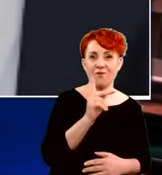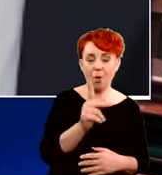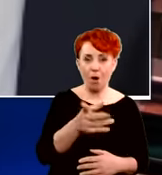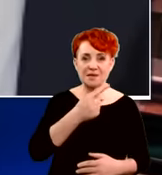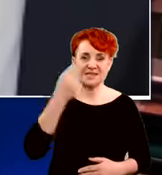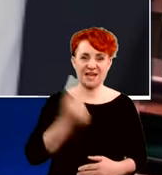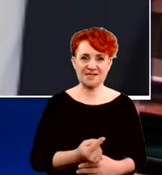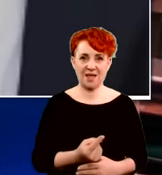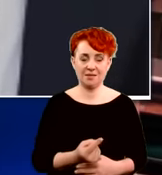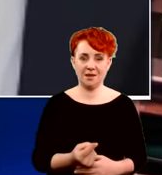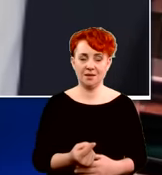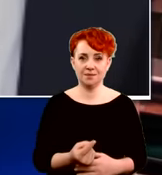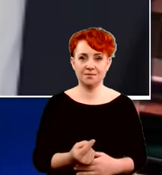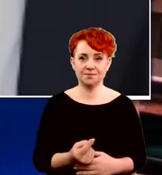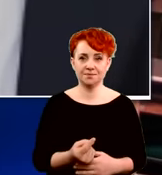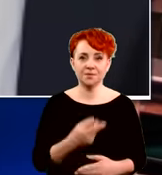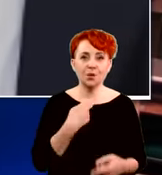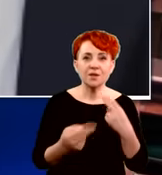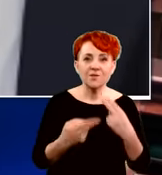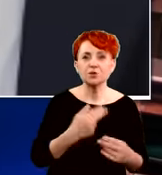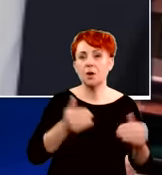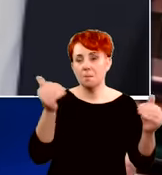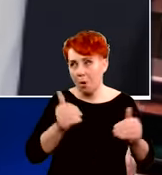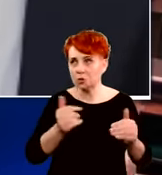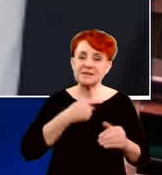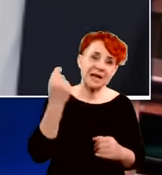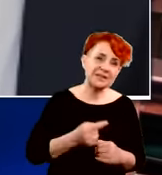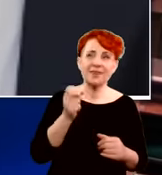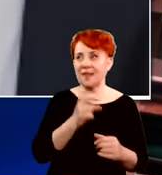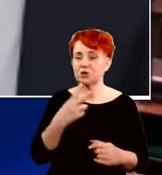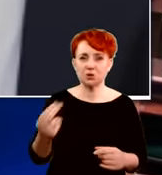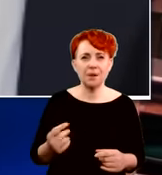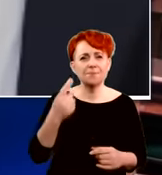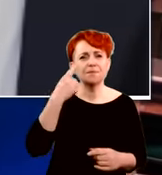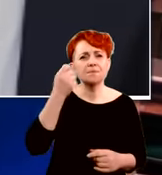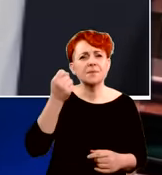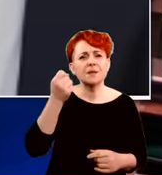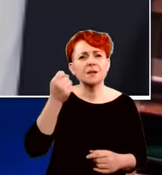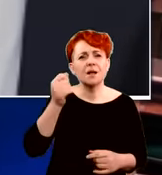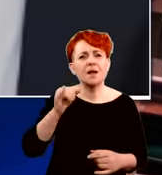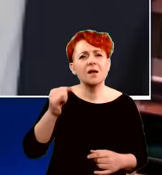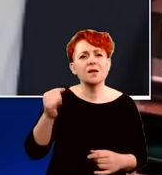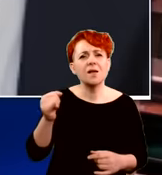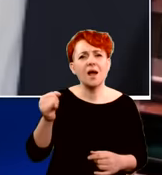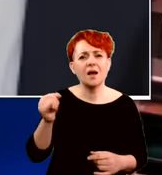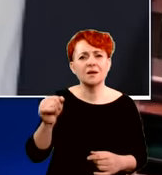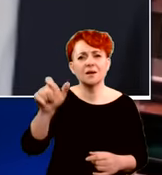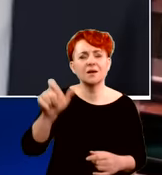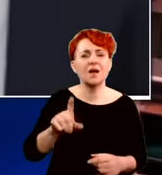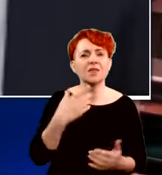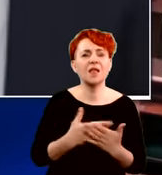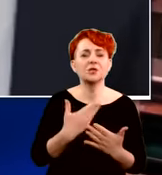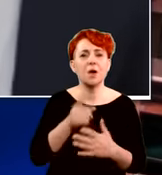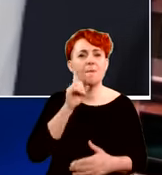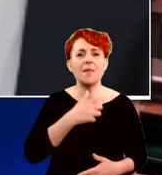już jakby bez względu na to, czy w ogóle mógł być skazaną. Panie pośle, jak pan ocenia, dlaczego pan marszałek nie